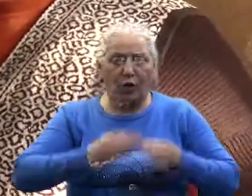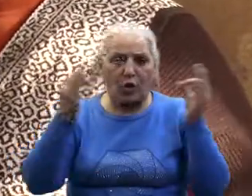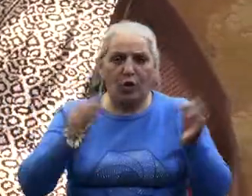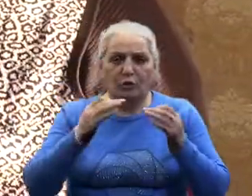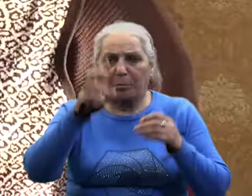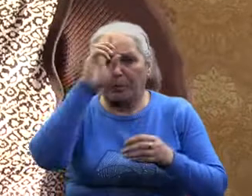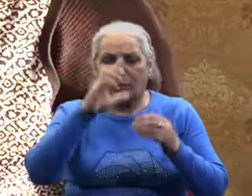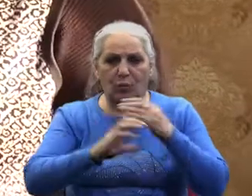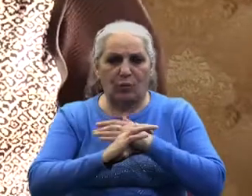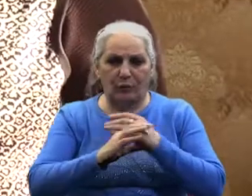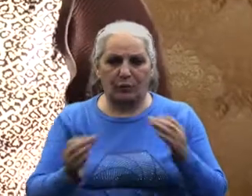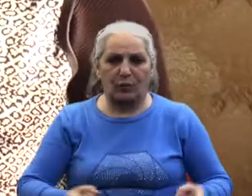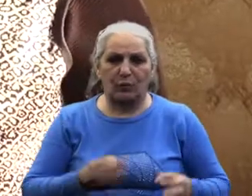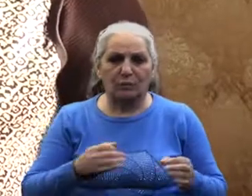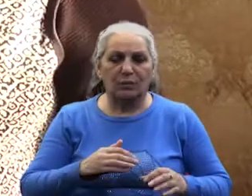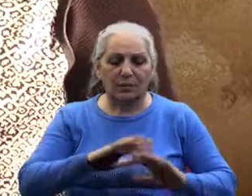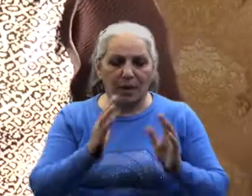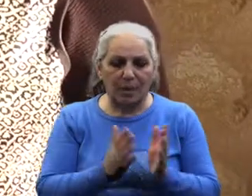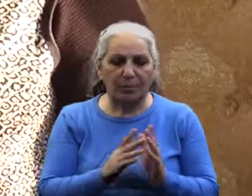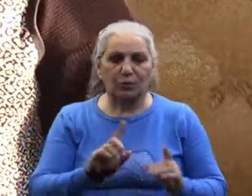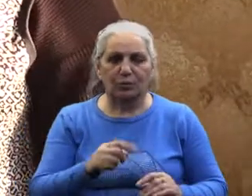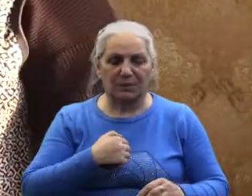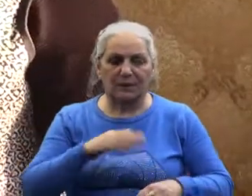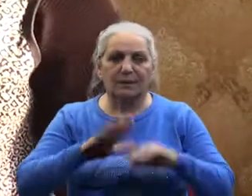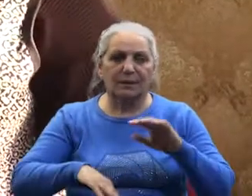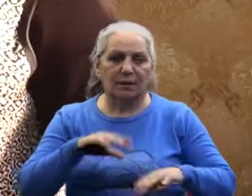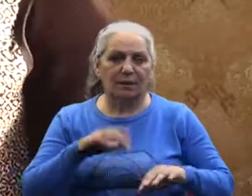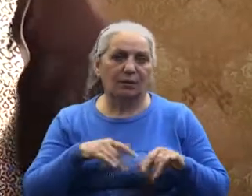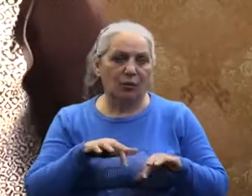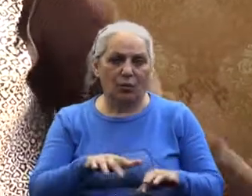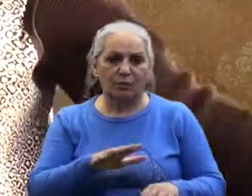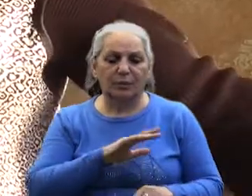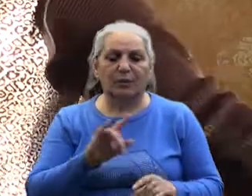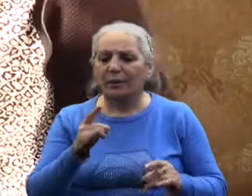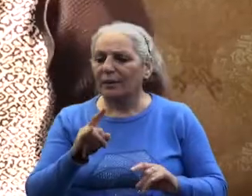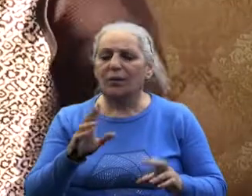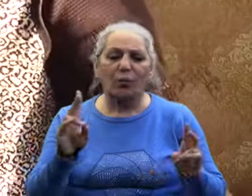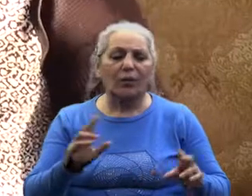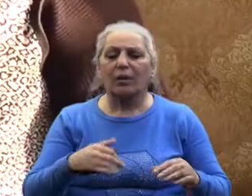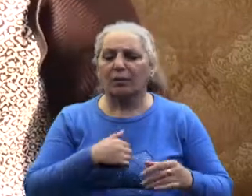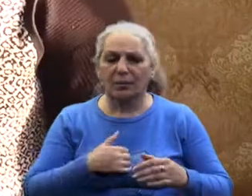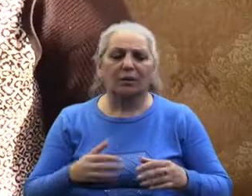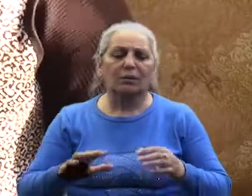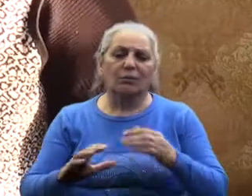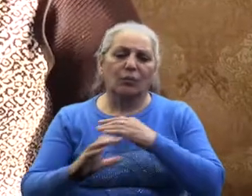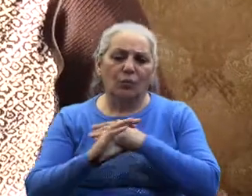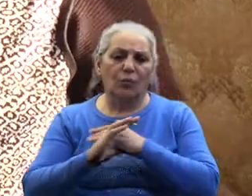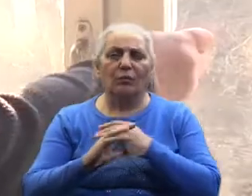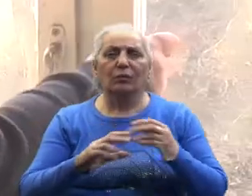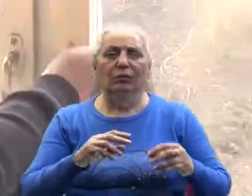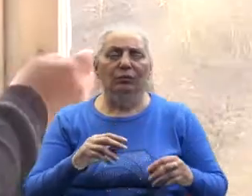մեր ձեռքի բաներով ենք արել, երեխեքը էլի չոչորել են, որ ինչա երեխեքին